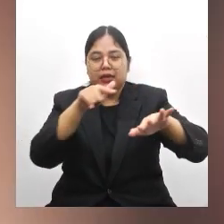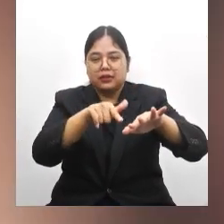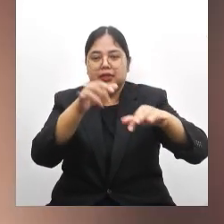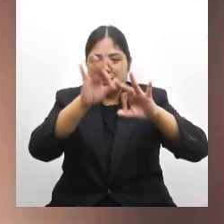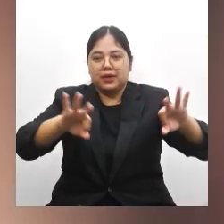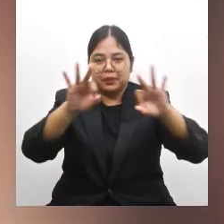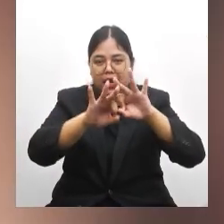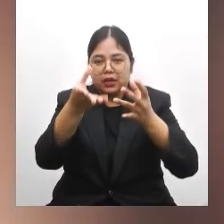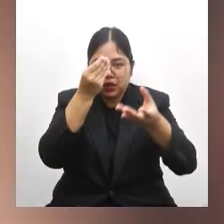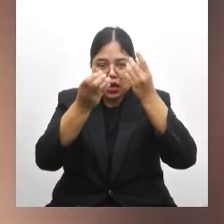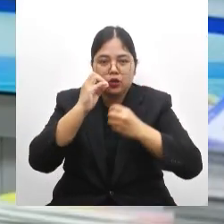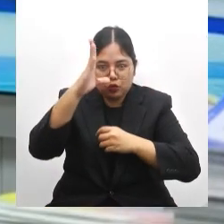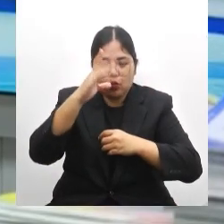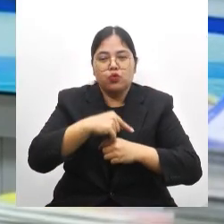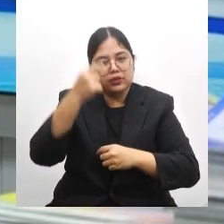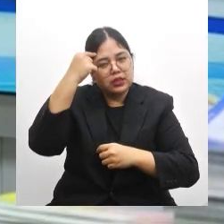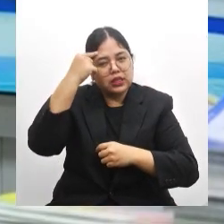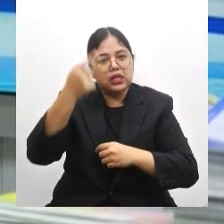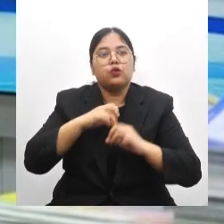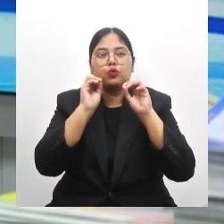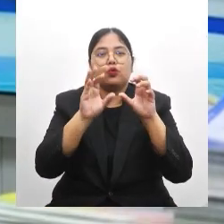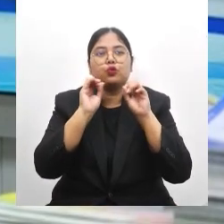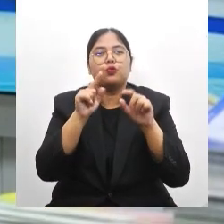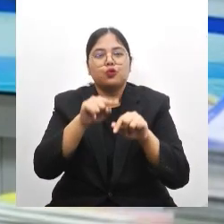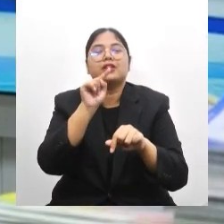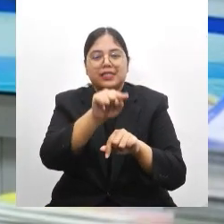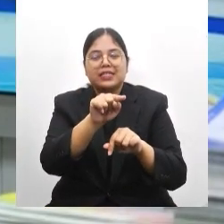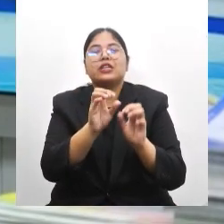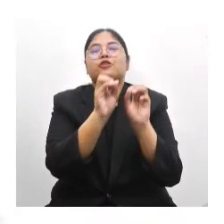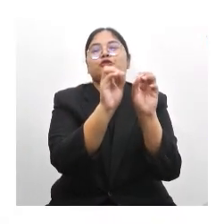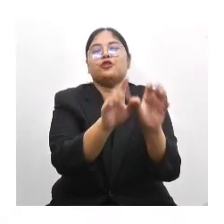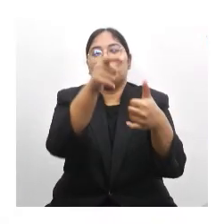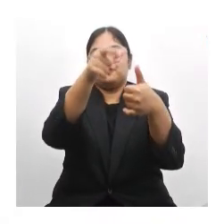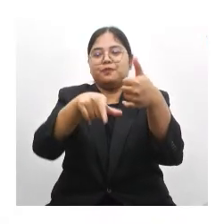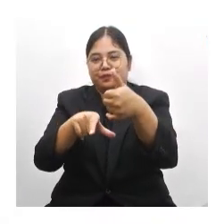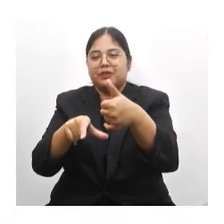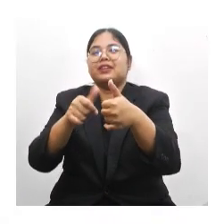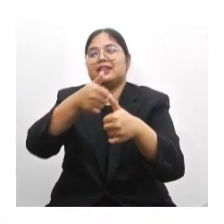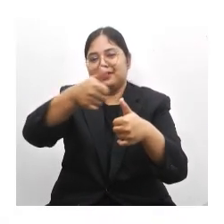รู้ดังทัศนคติที่ว่าครูคือผู้สร้างนวัตกรจากนวัตกรรม